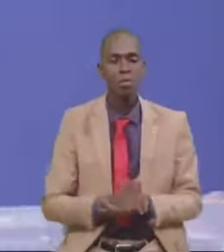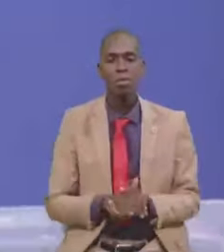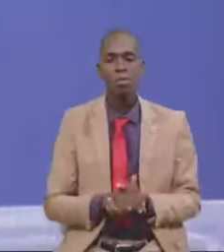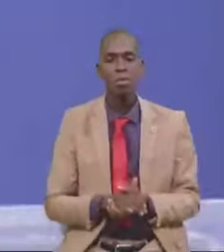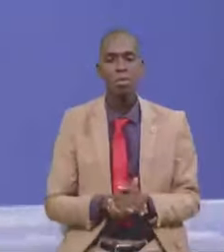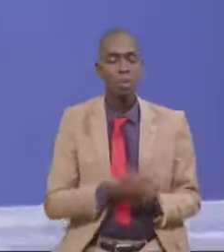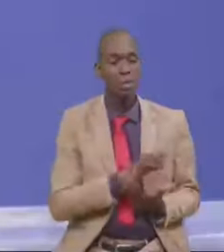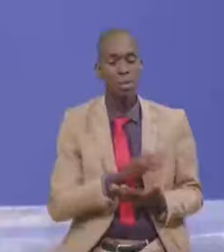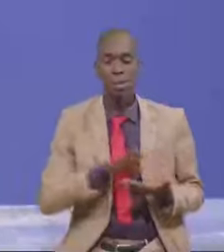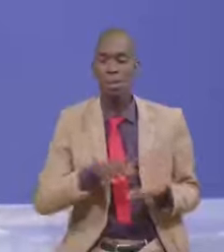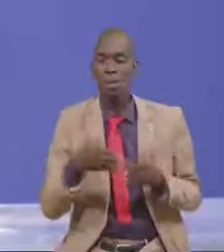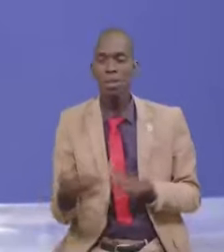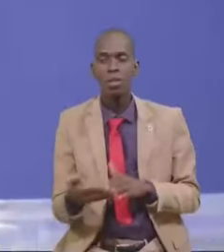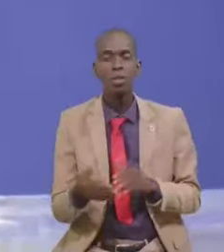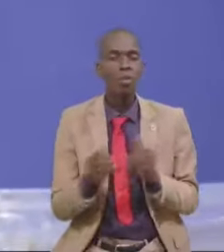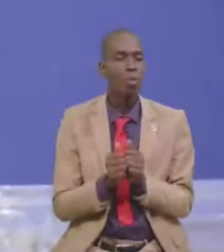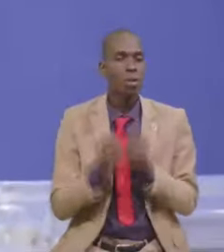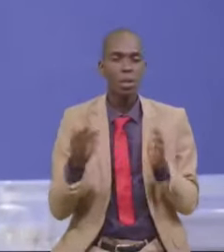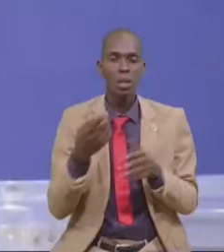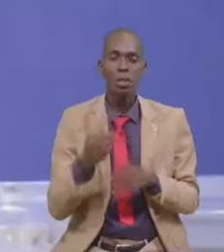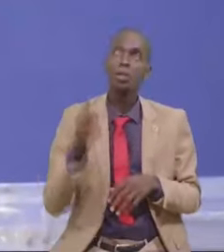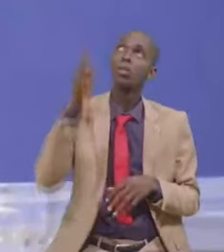Sans le Dieu de la vérité.